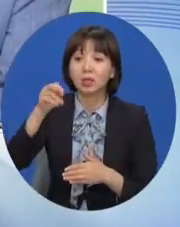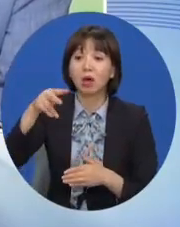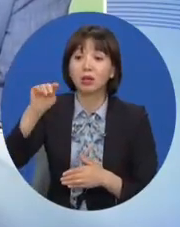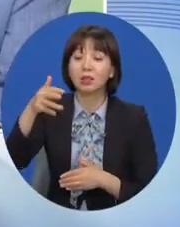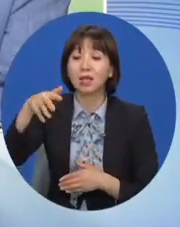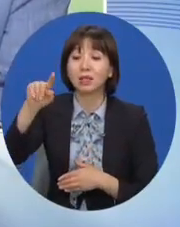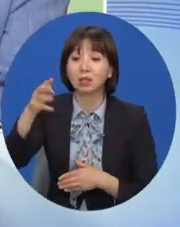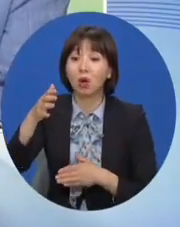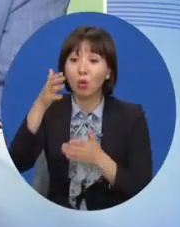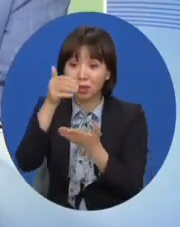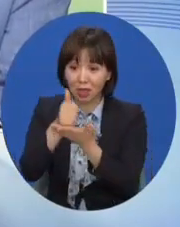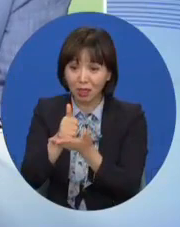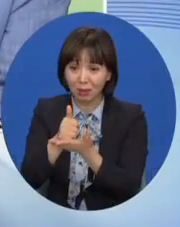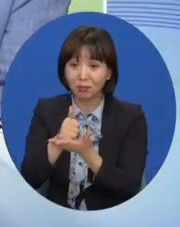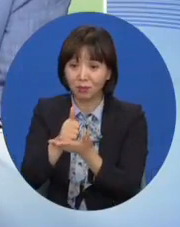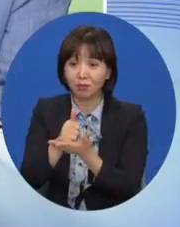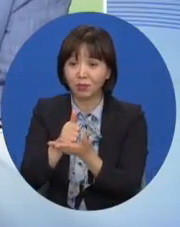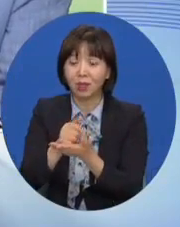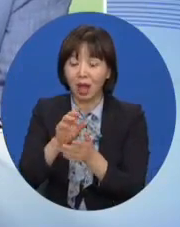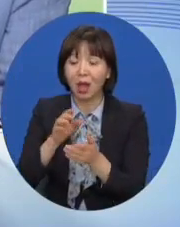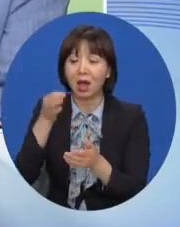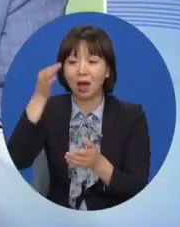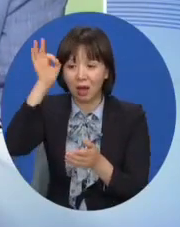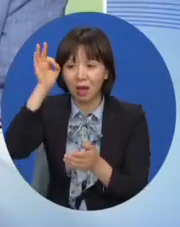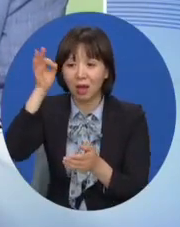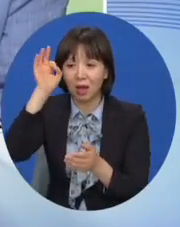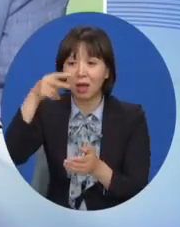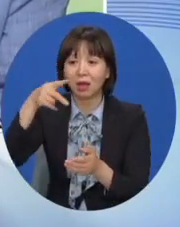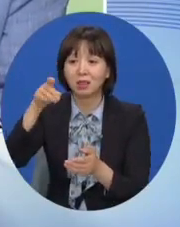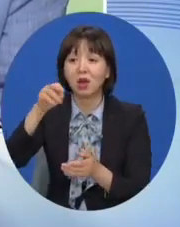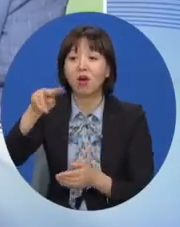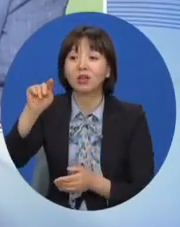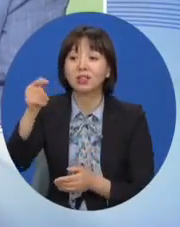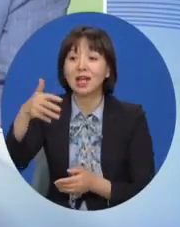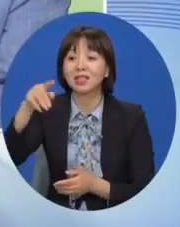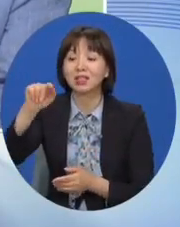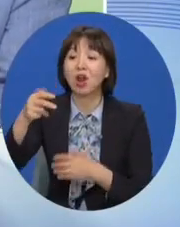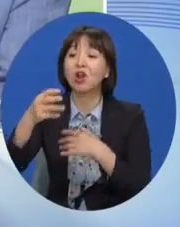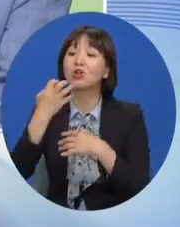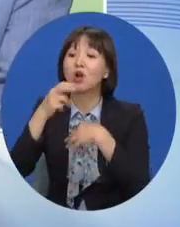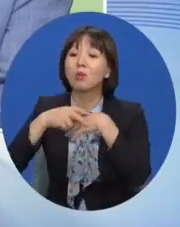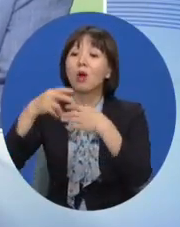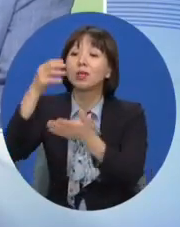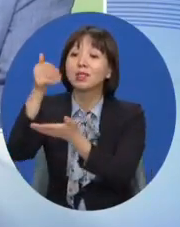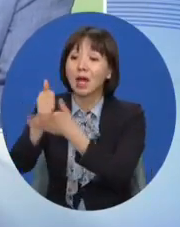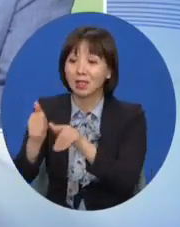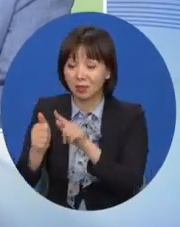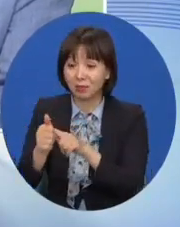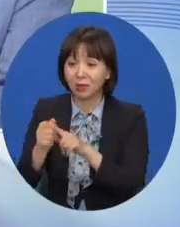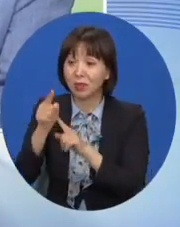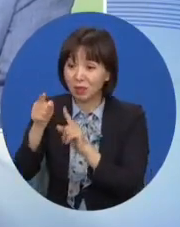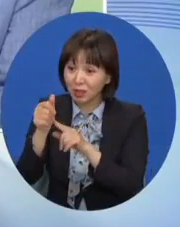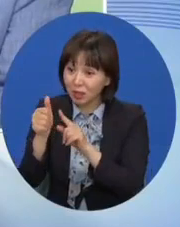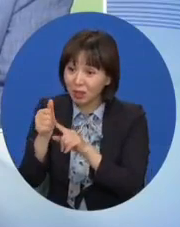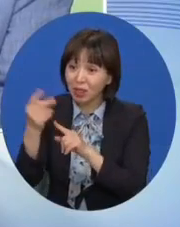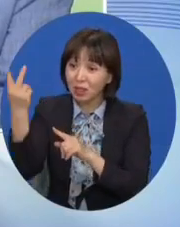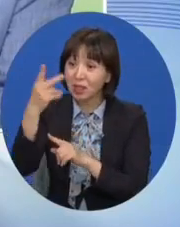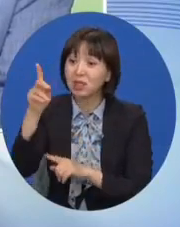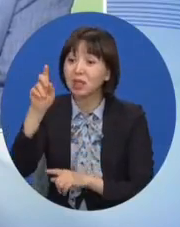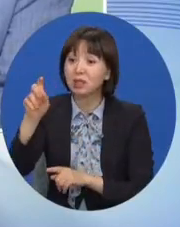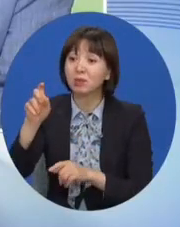원장님세요. 기억나시겠죠? 아, 그렇죠. 예, 아, 이제 예, 생각이 납니다. 예, 예. 성상철 원장님신데. 예, 맞습니다. 그분은 2010년